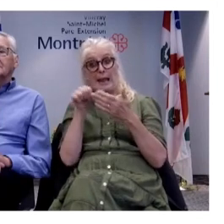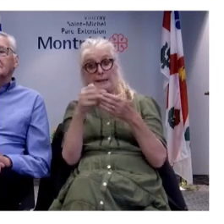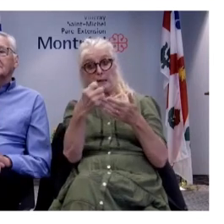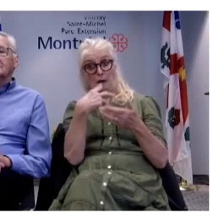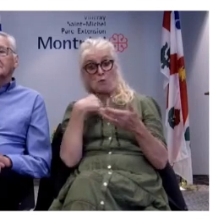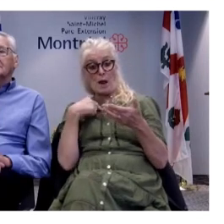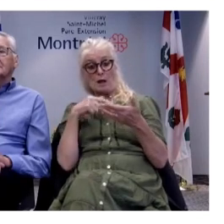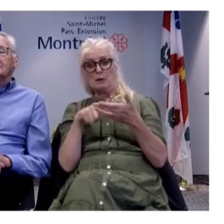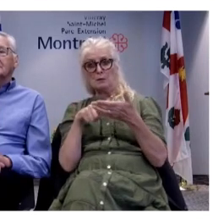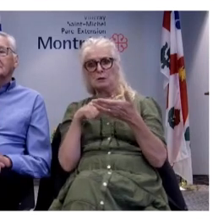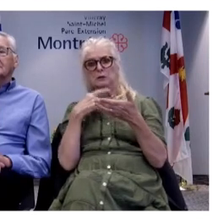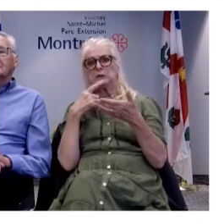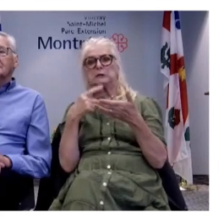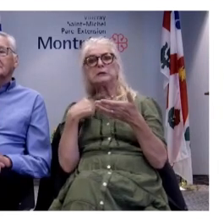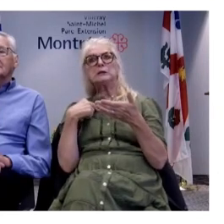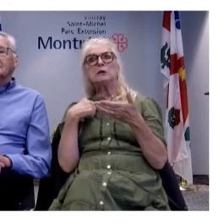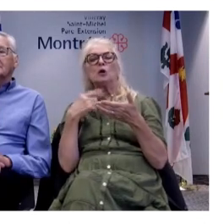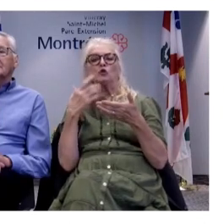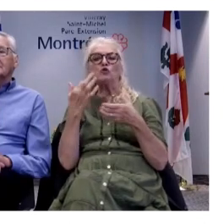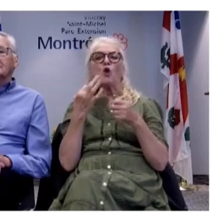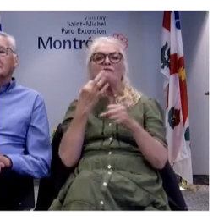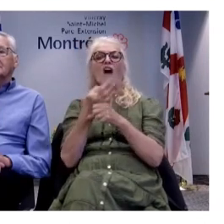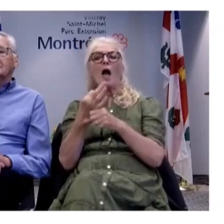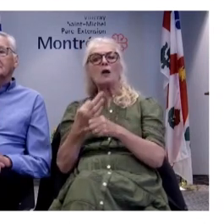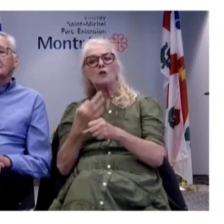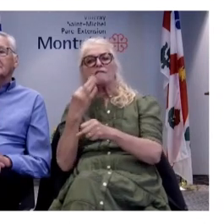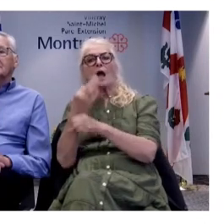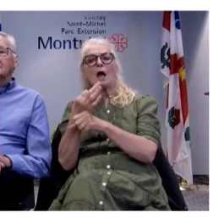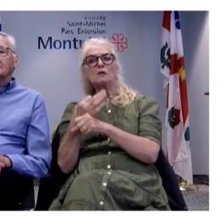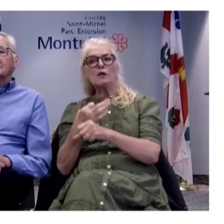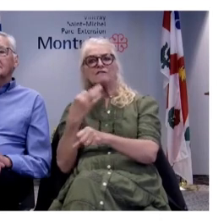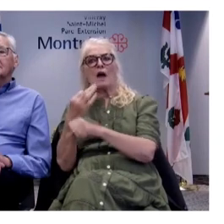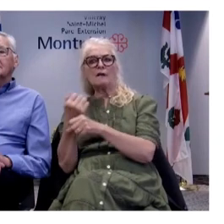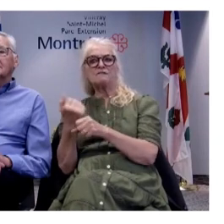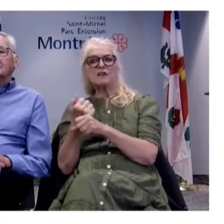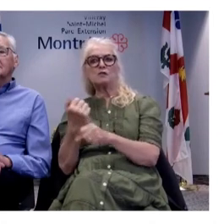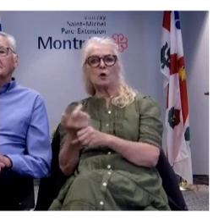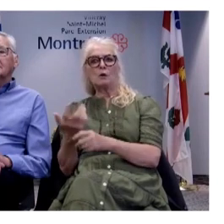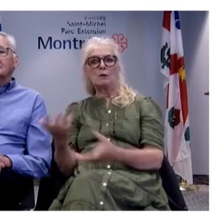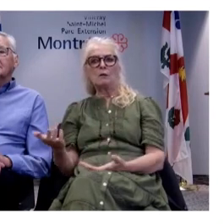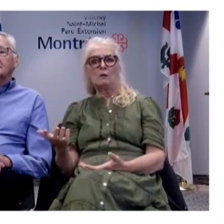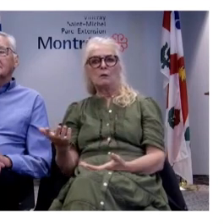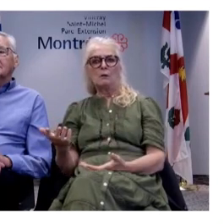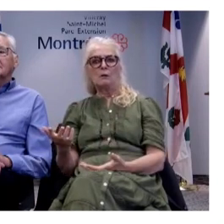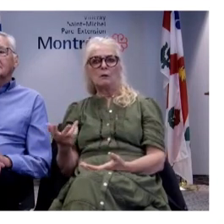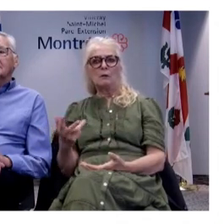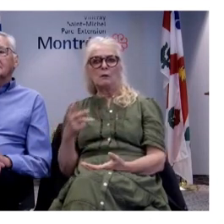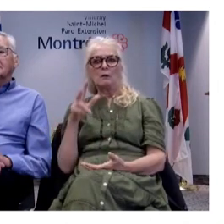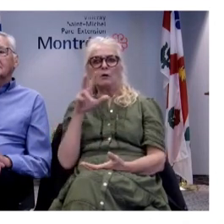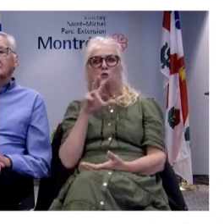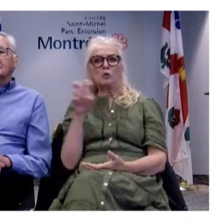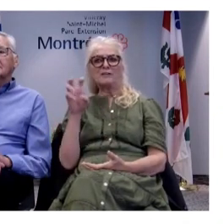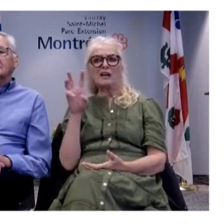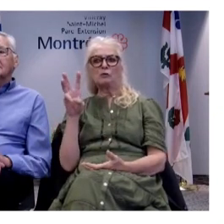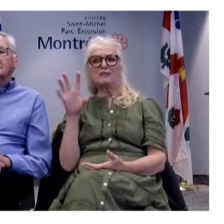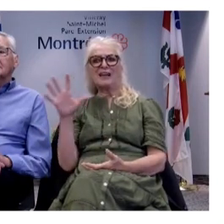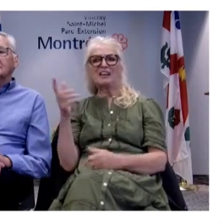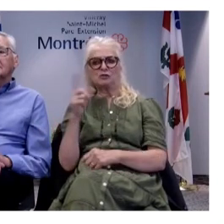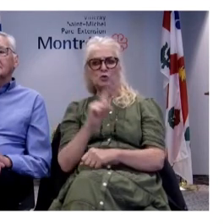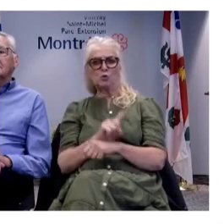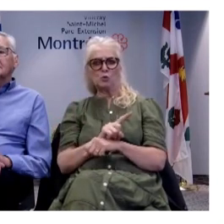fait ça au 9 ans alors il y a environ 260 jours ouvrables par année